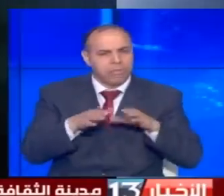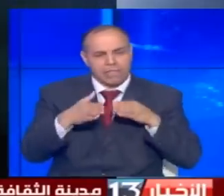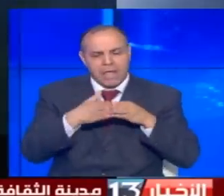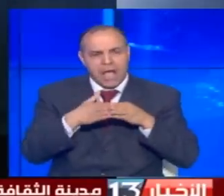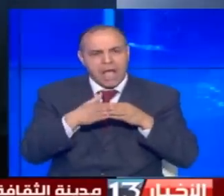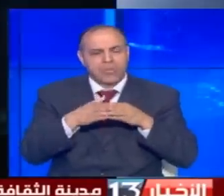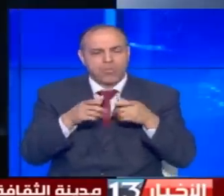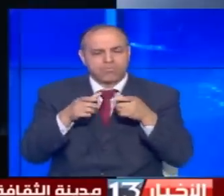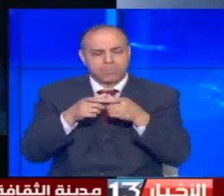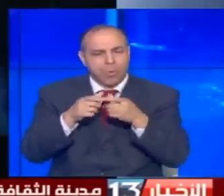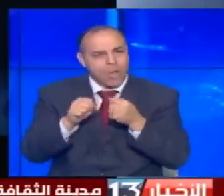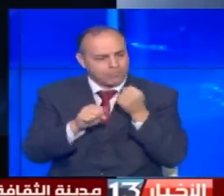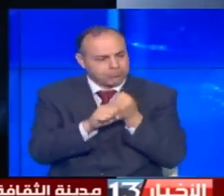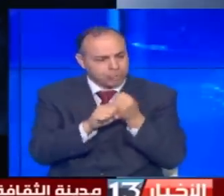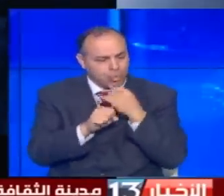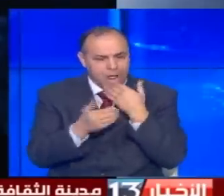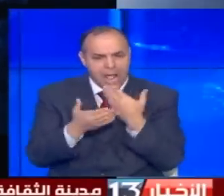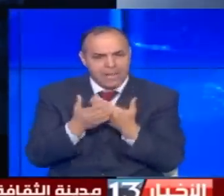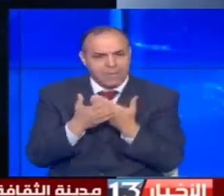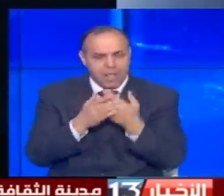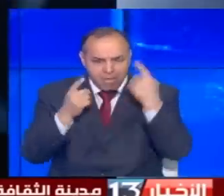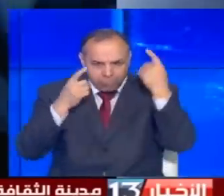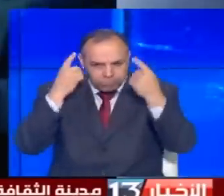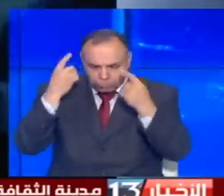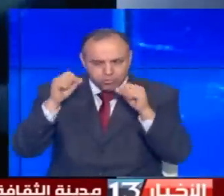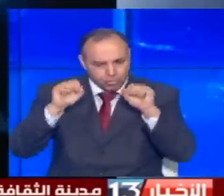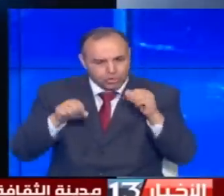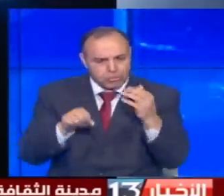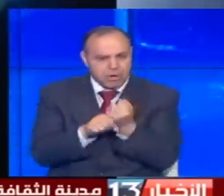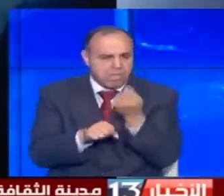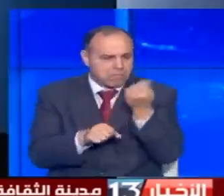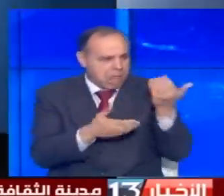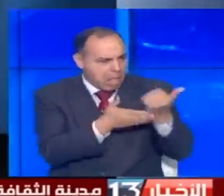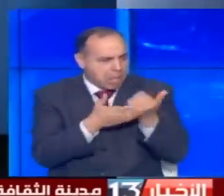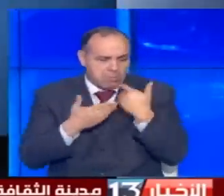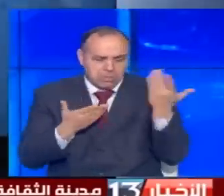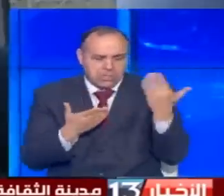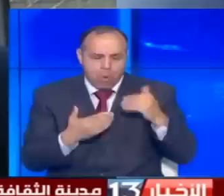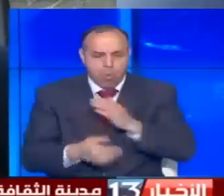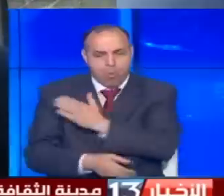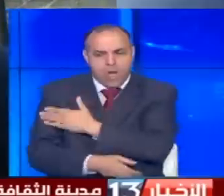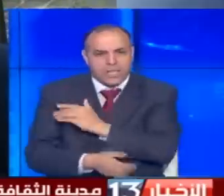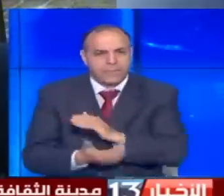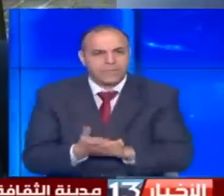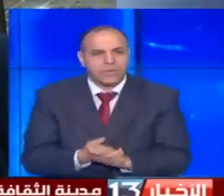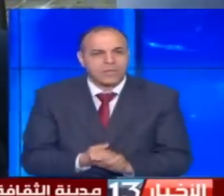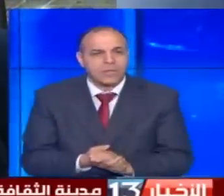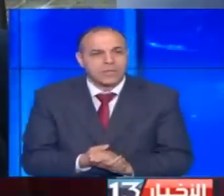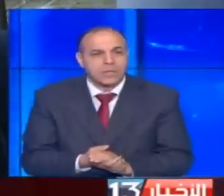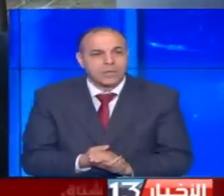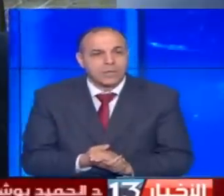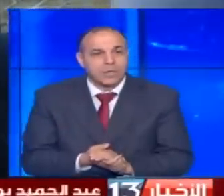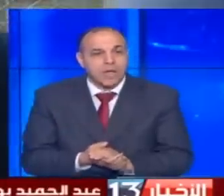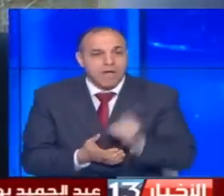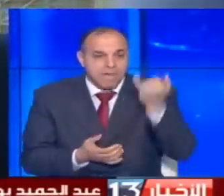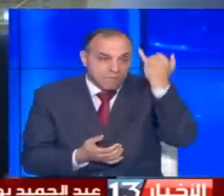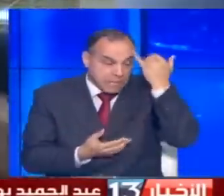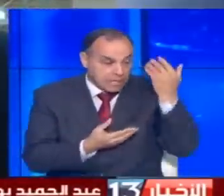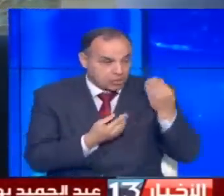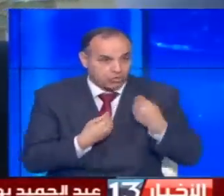فريقا ان ابدا ان يثبت ان الحل ما يمكن ان يتحول الى باقي هو وجدتني الفكره